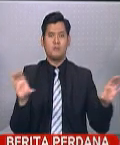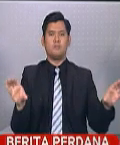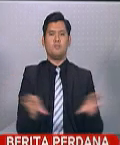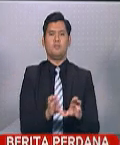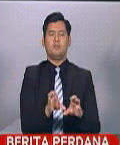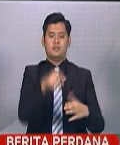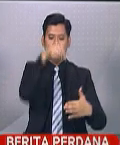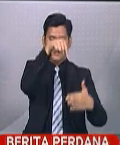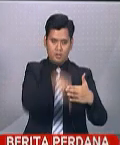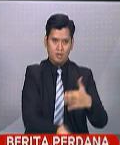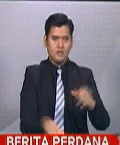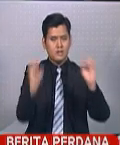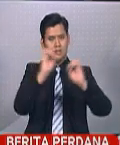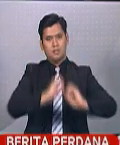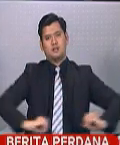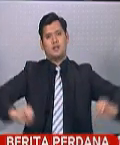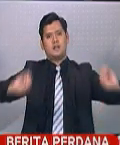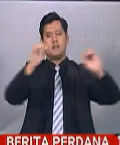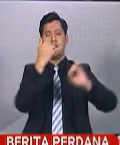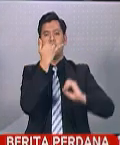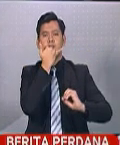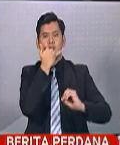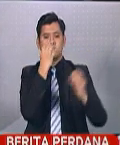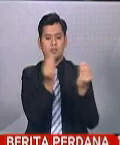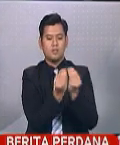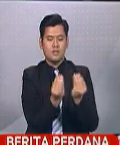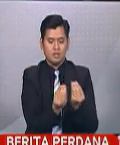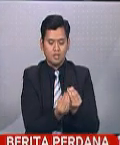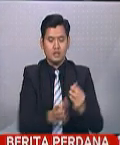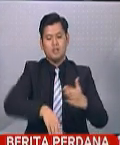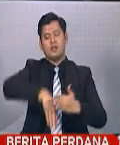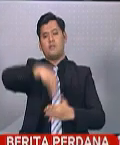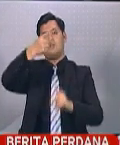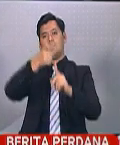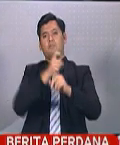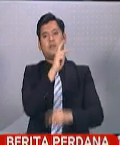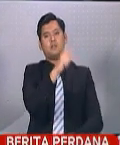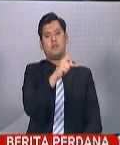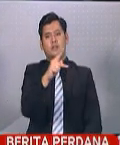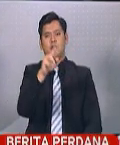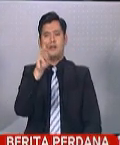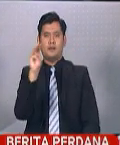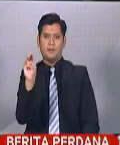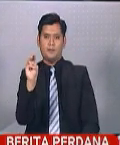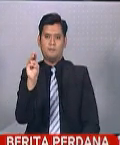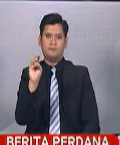lebih terperinci agar tiada kesilapan data yang dikeluarkan pihak KKM.